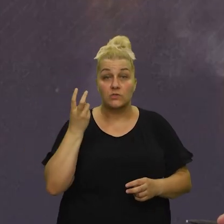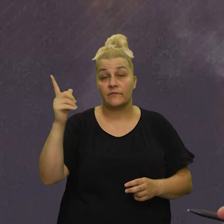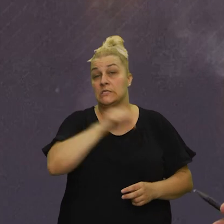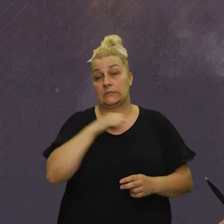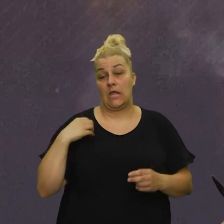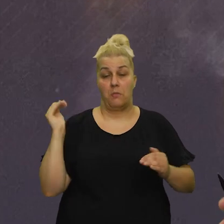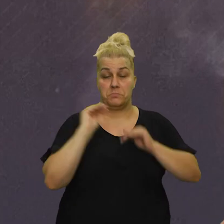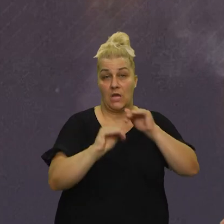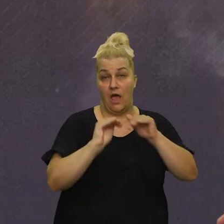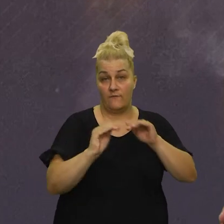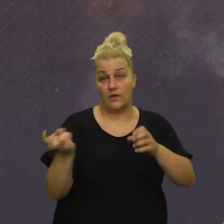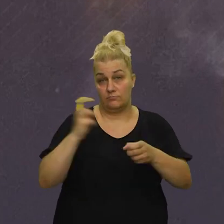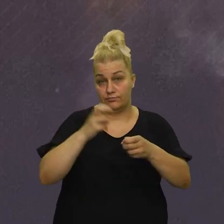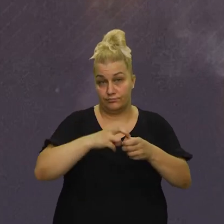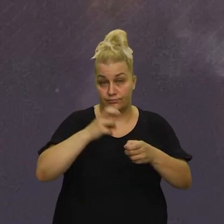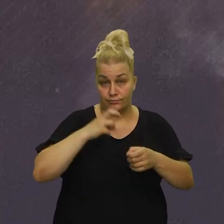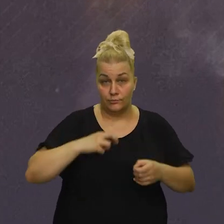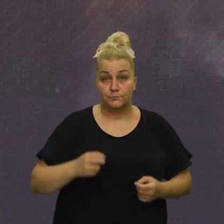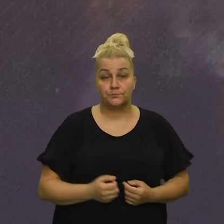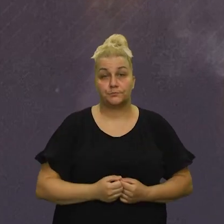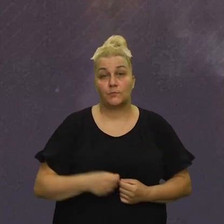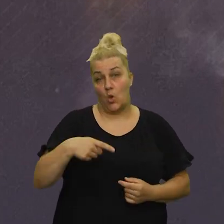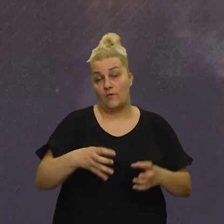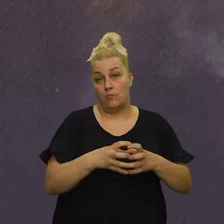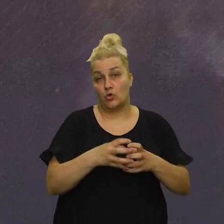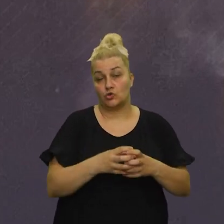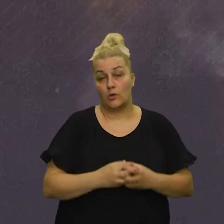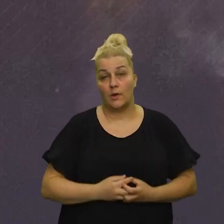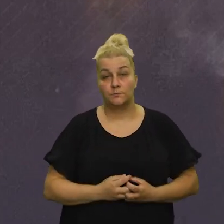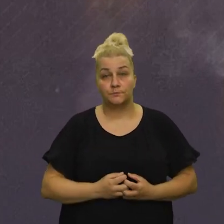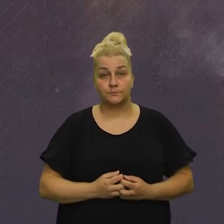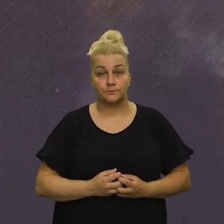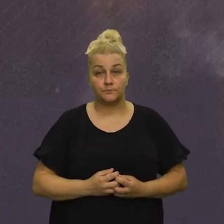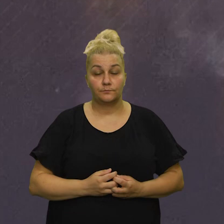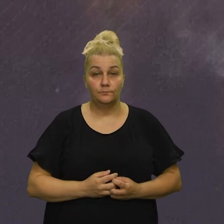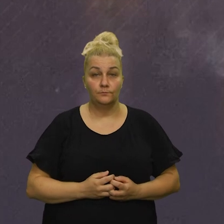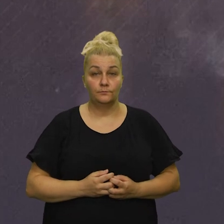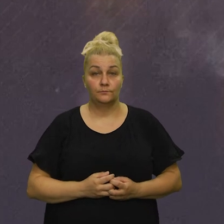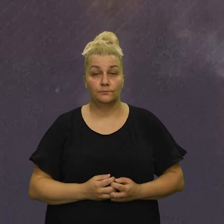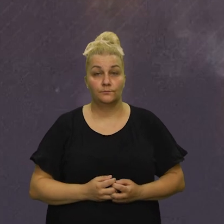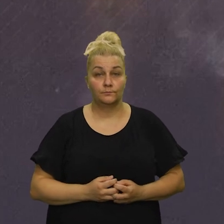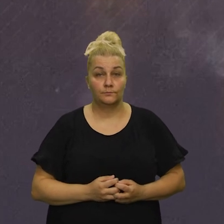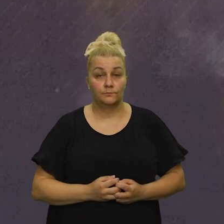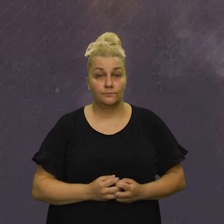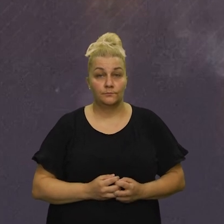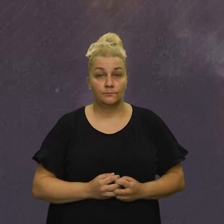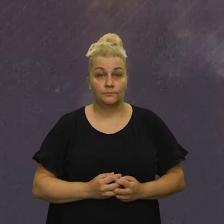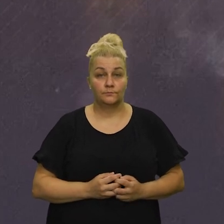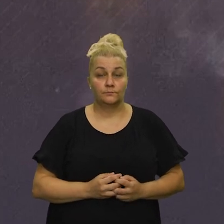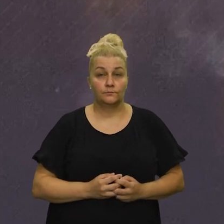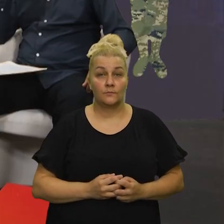i došla je u tu postrojbu, u brigadu i tako dalje.